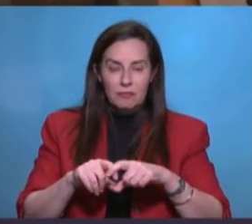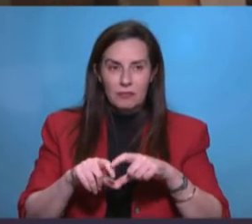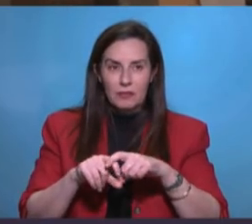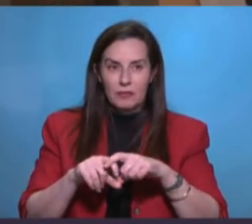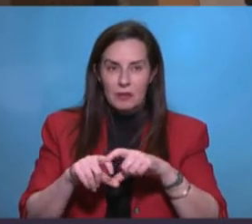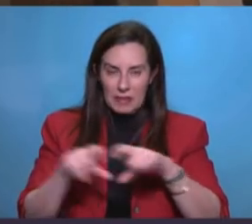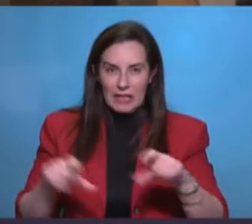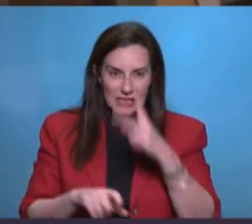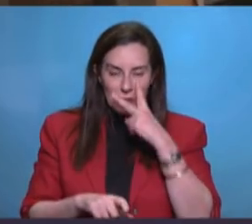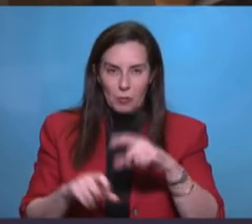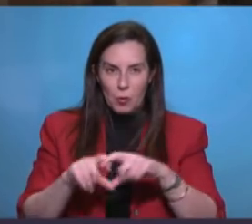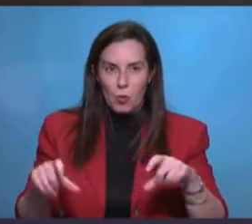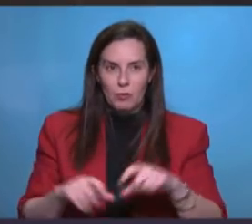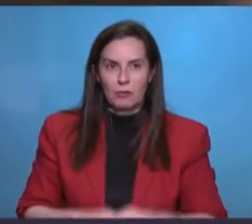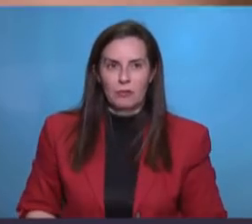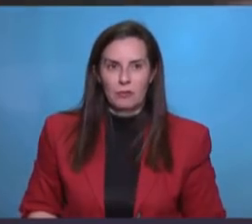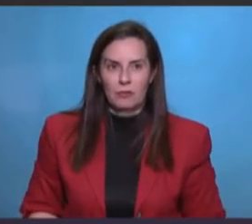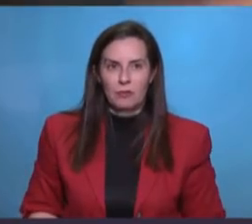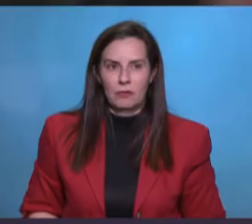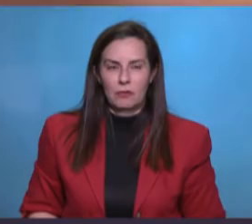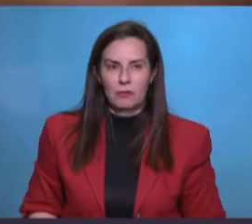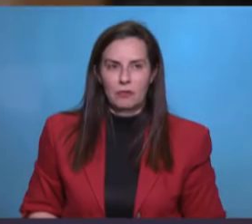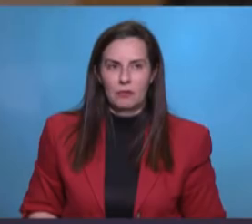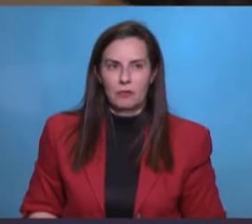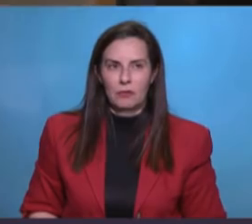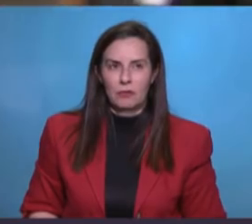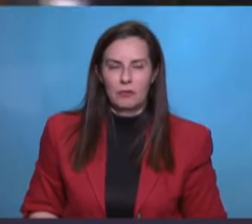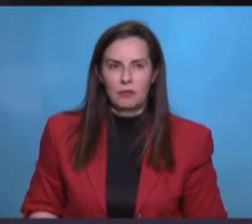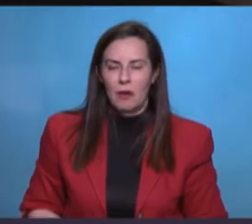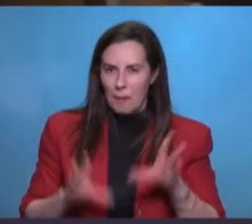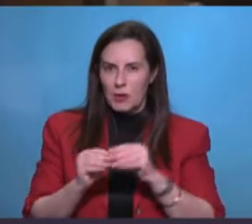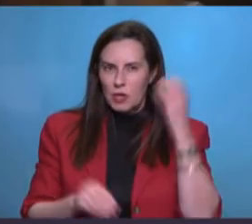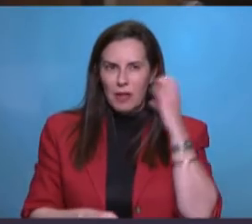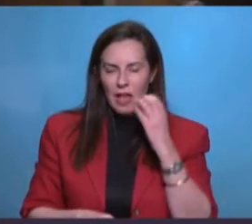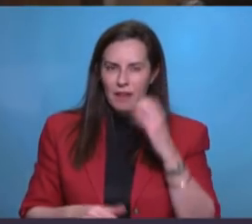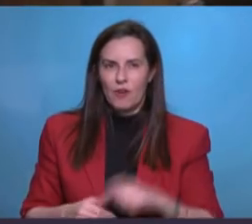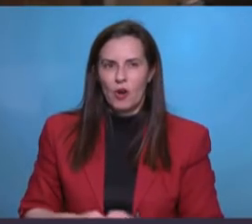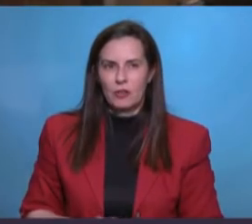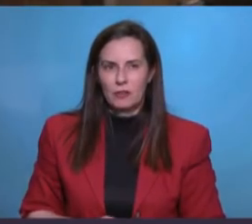איזשהו כרטיס ביקור. אז אפשר ממש לקחת את הטלפון